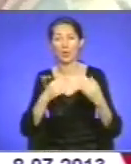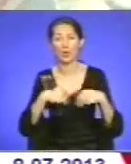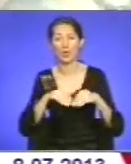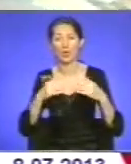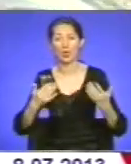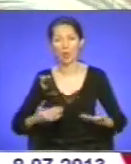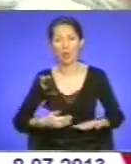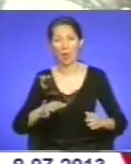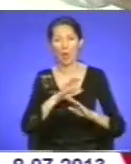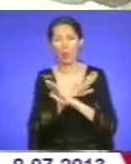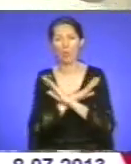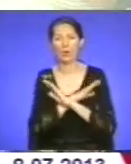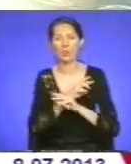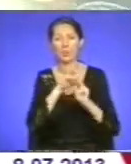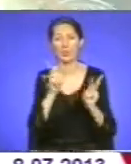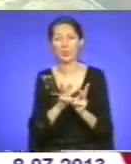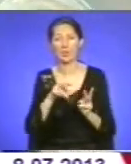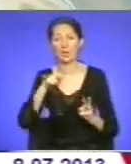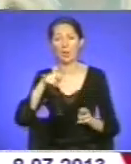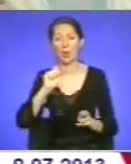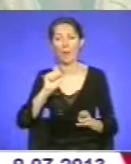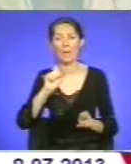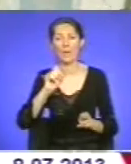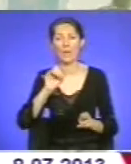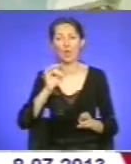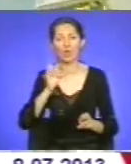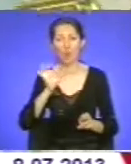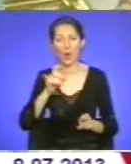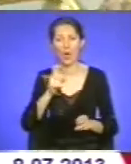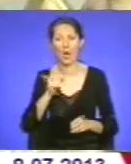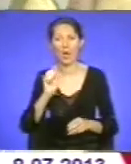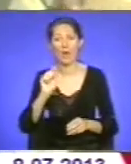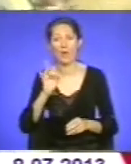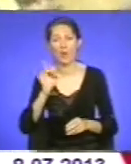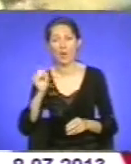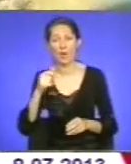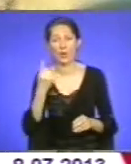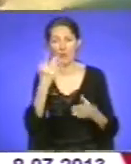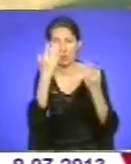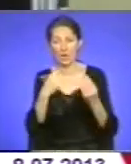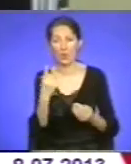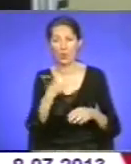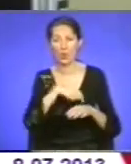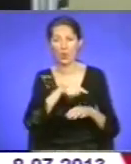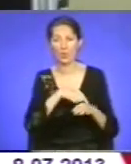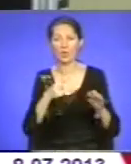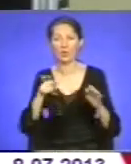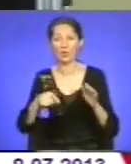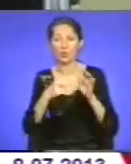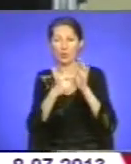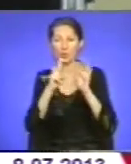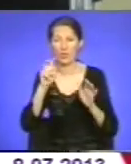Померли святі Петро і Фефронія в один день і в одну годину, 8 липня за новим стилем 1228